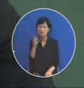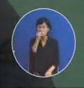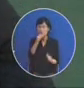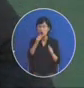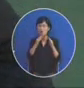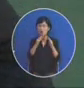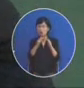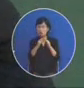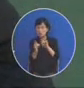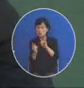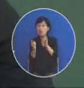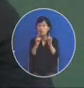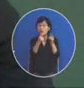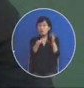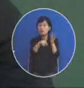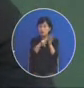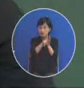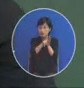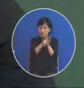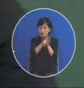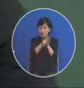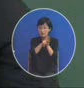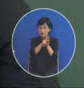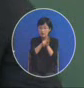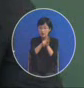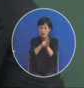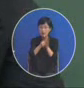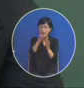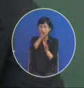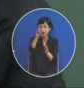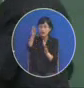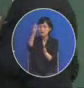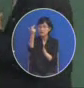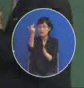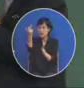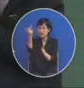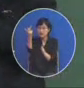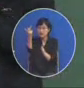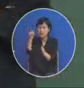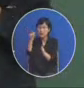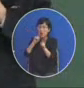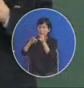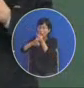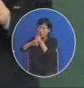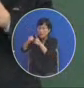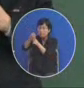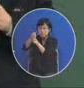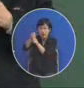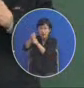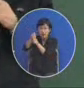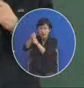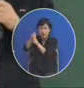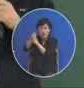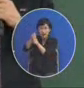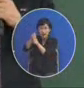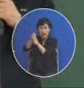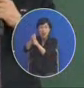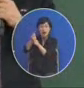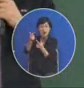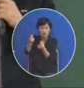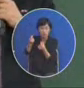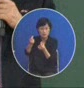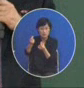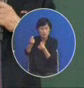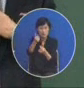때는 그림자만 붙잡았는데도 학계 2장 1절에서 9절에 보니까 하늘과 땅, 바다,